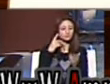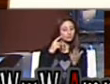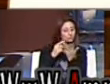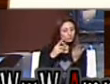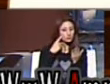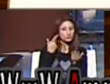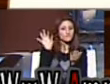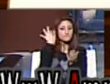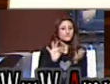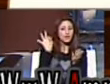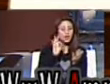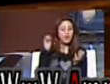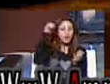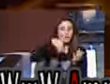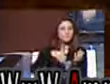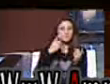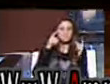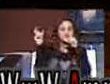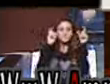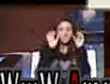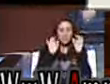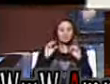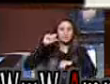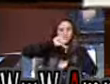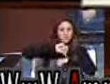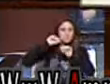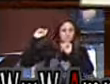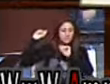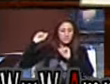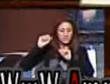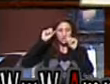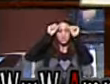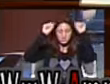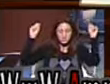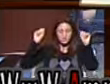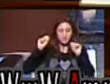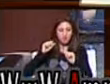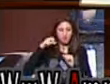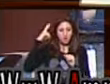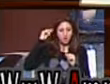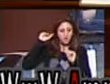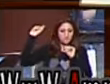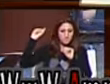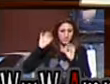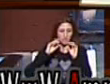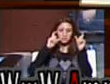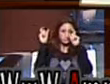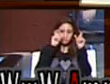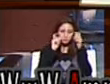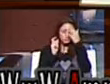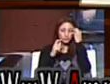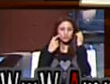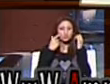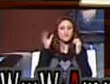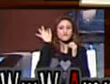ويشوفوا اذا كان ممكن تامين مقر المقر المقترح للسفاره ام لا.